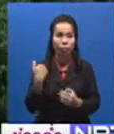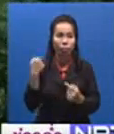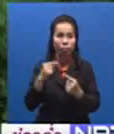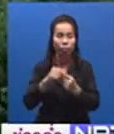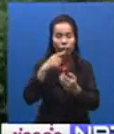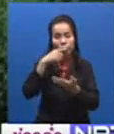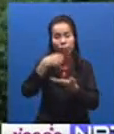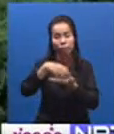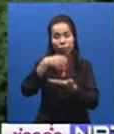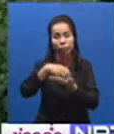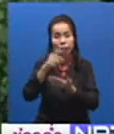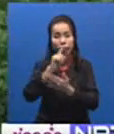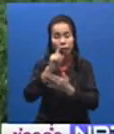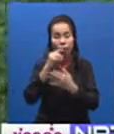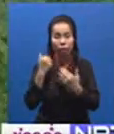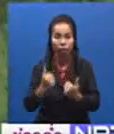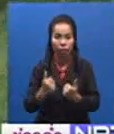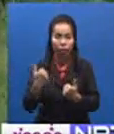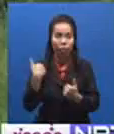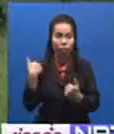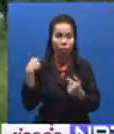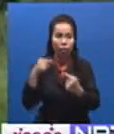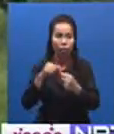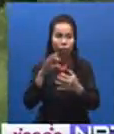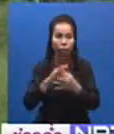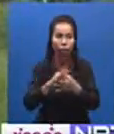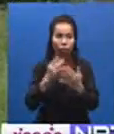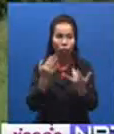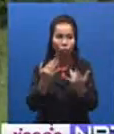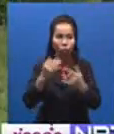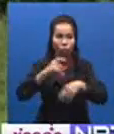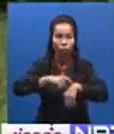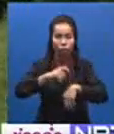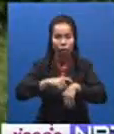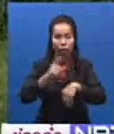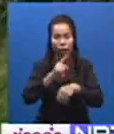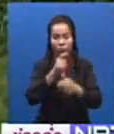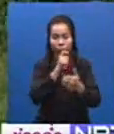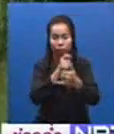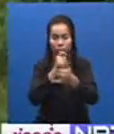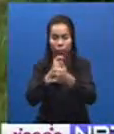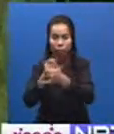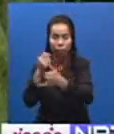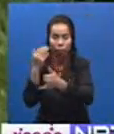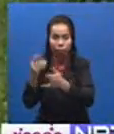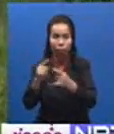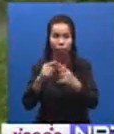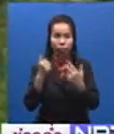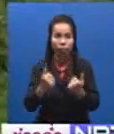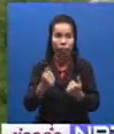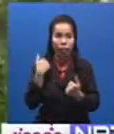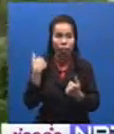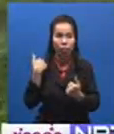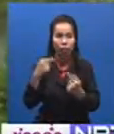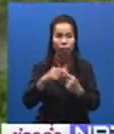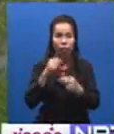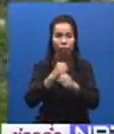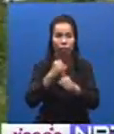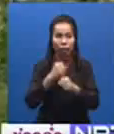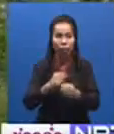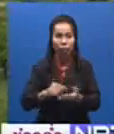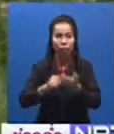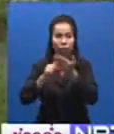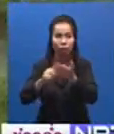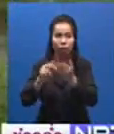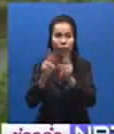กล่าวว่าขณะนี้พนักงานสืบสวนสอบสวนอยู่ระหว่างสรุปสำนวนคดีคาดว่าภายในสัปดาห์นี้จะสามารถเสนอไปยังคณะ